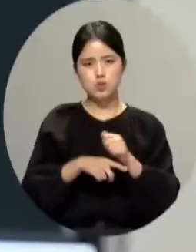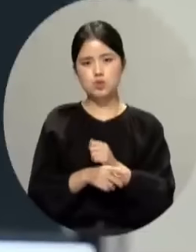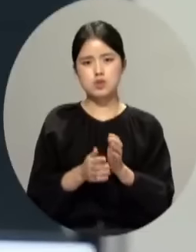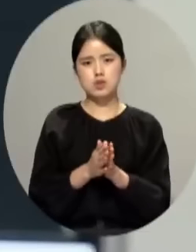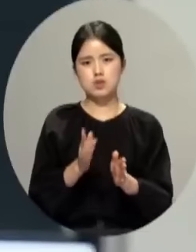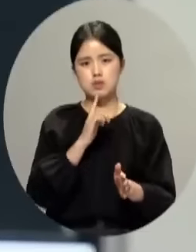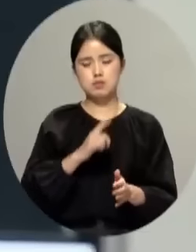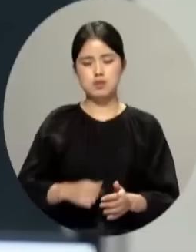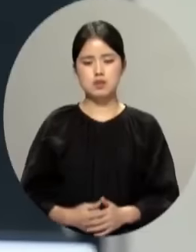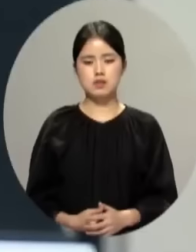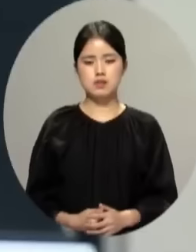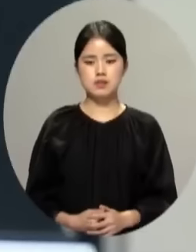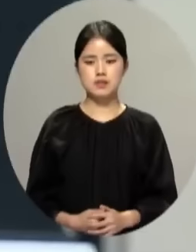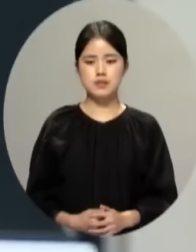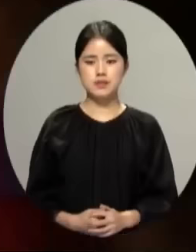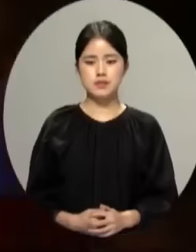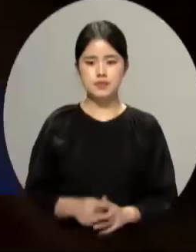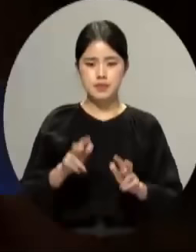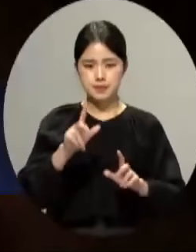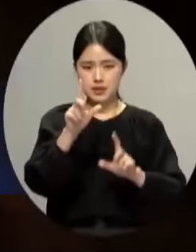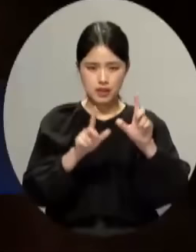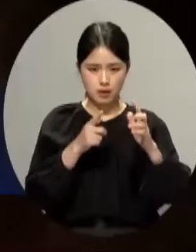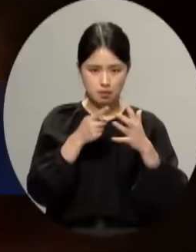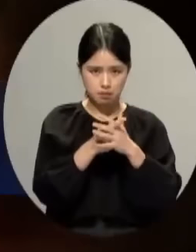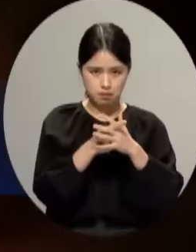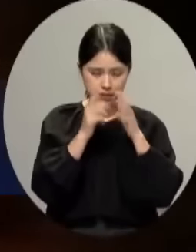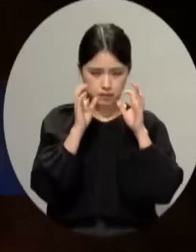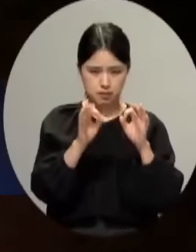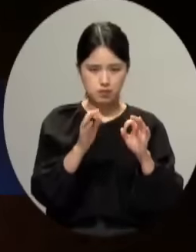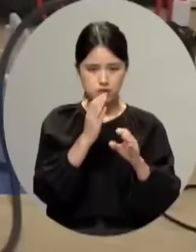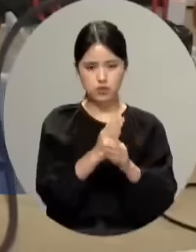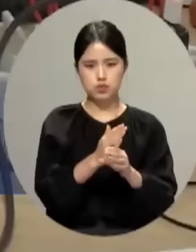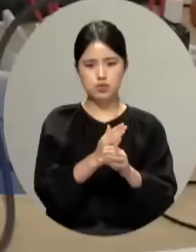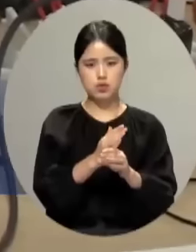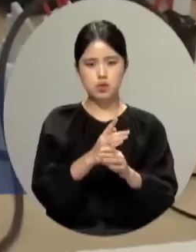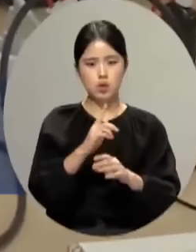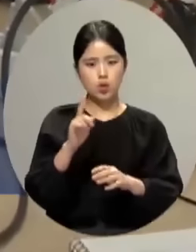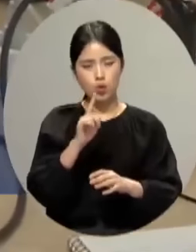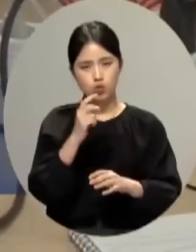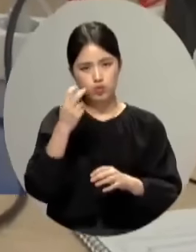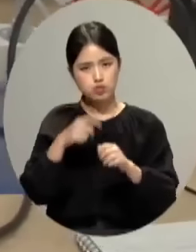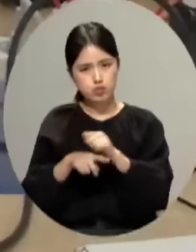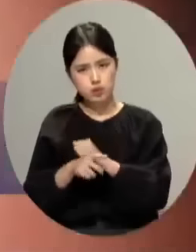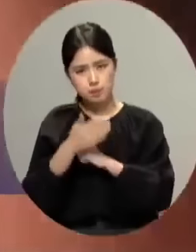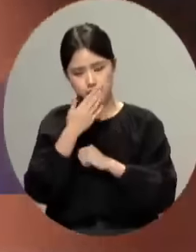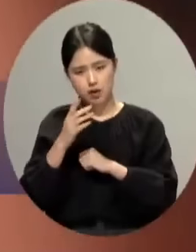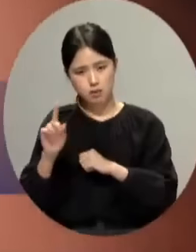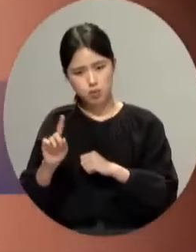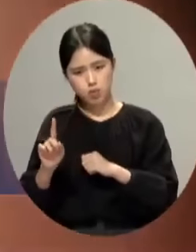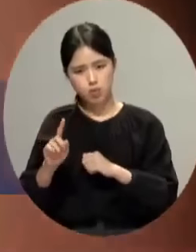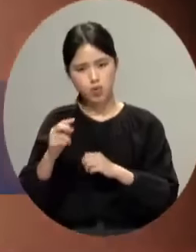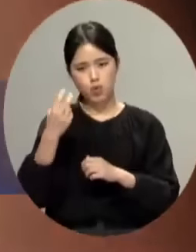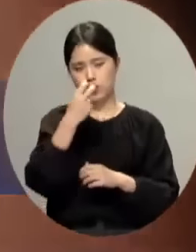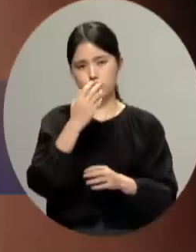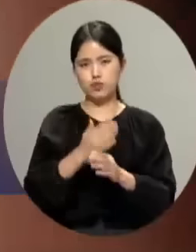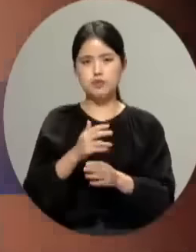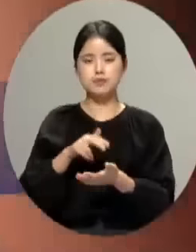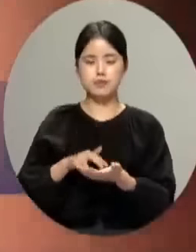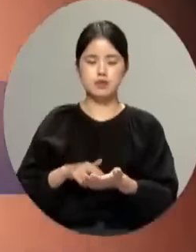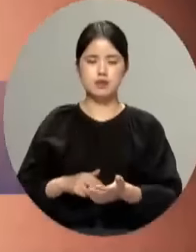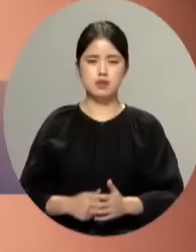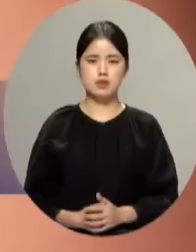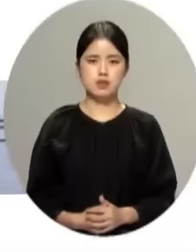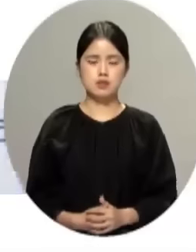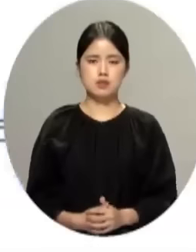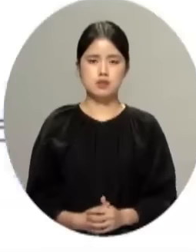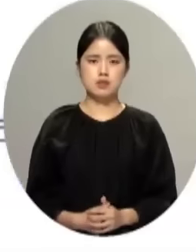입장입니다. 저희가 지금 현황 파악 중에 있습니다. 어디서 정확히 효율적으로 수사할 수 있을지 좀 검토를 하고 있는